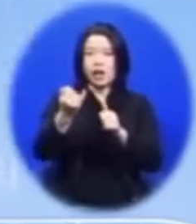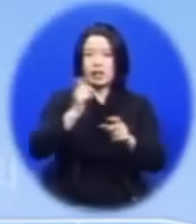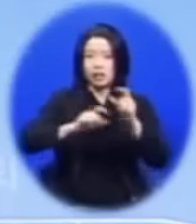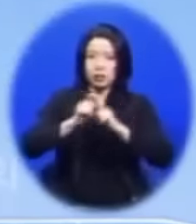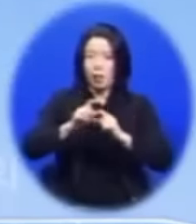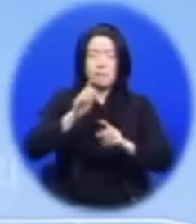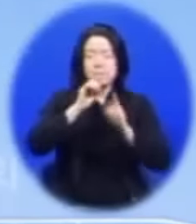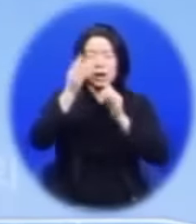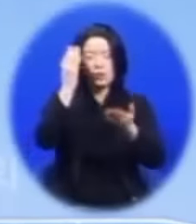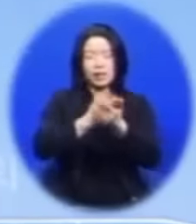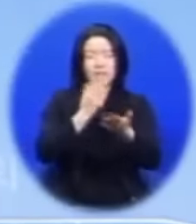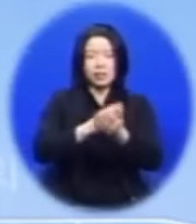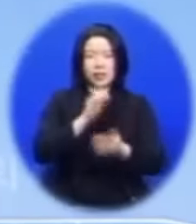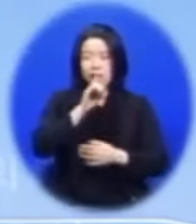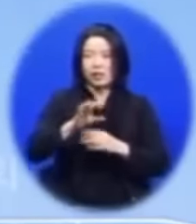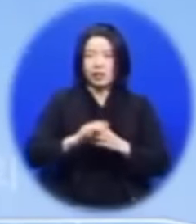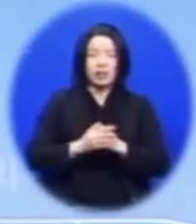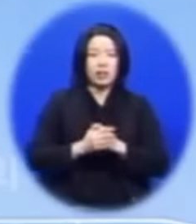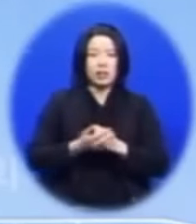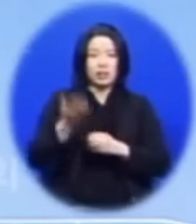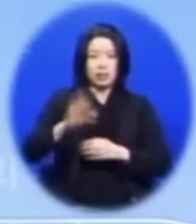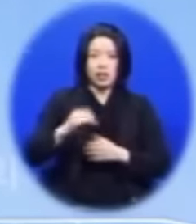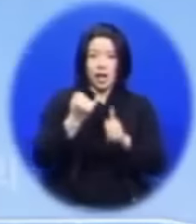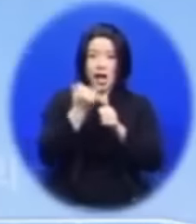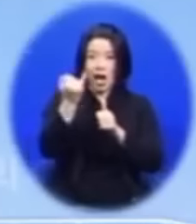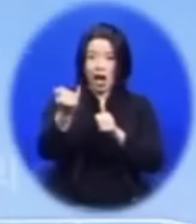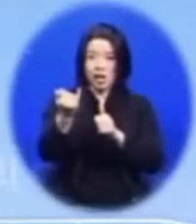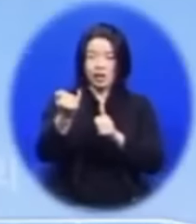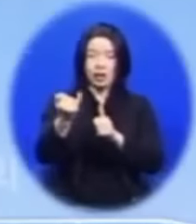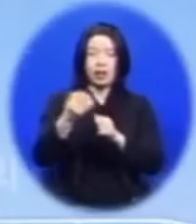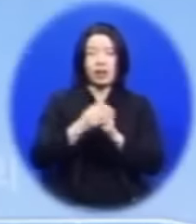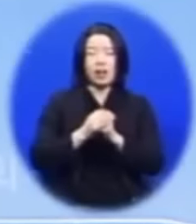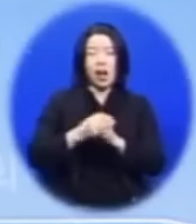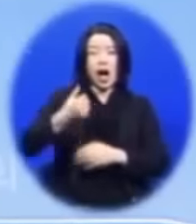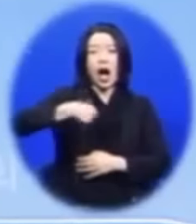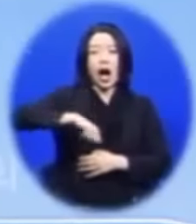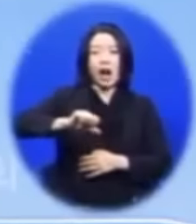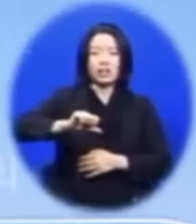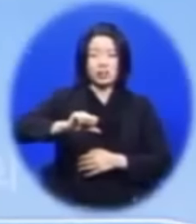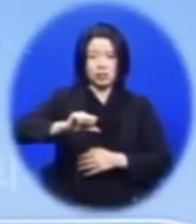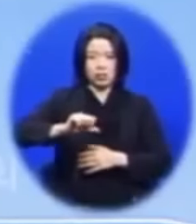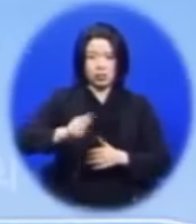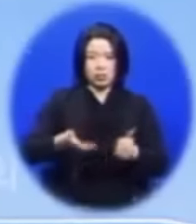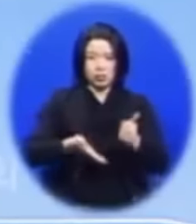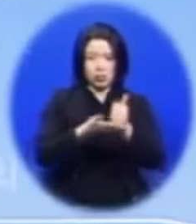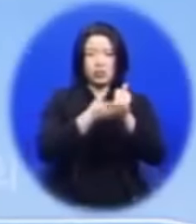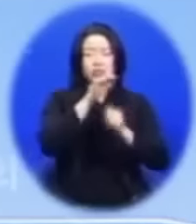말도 안 돼 그런데 아내가 아들 편을 드는